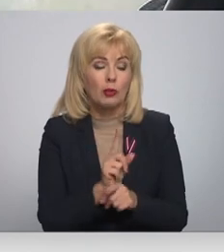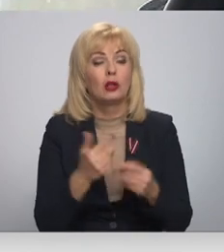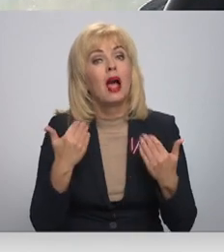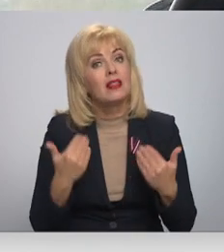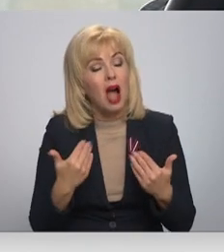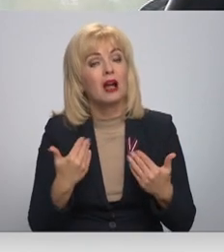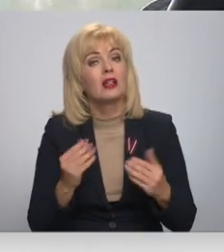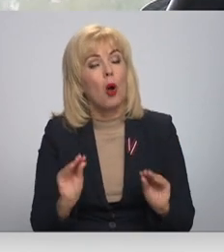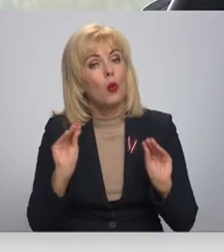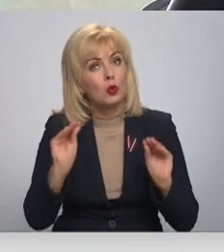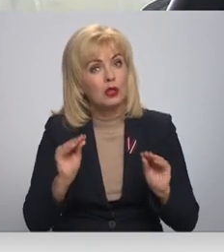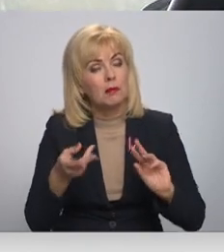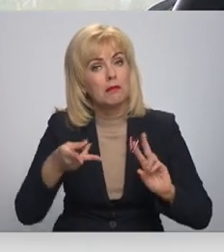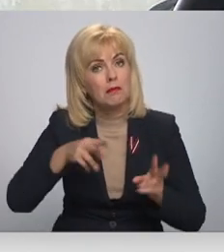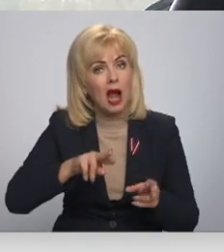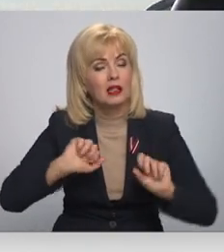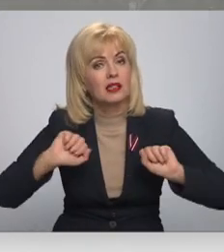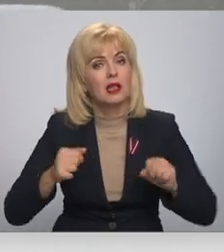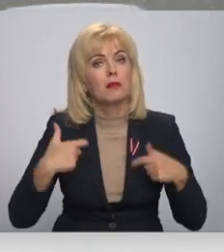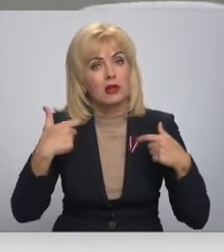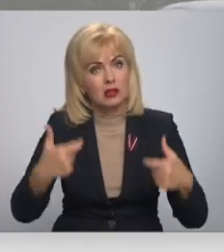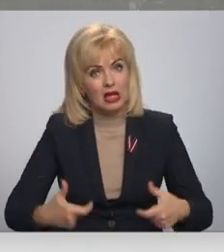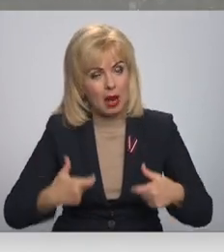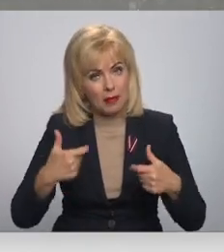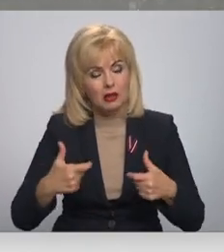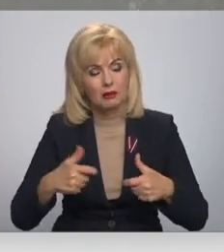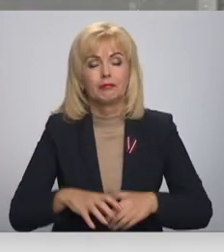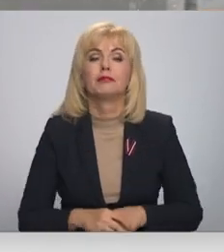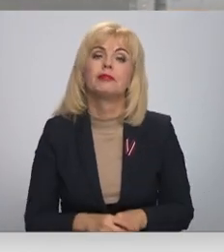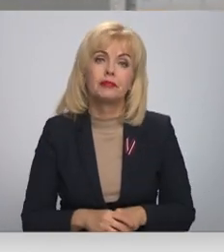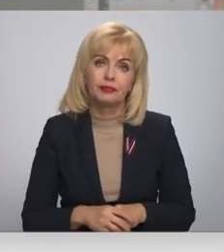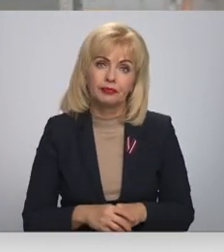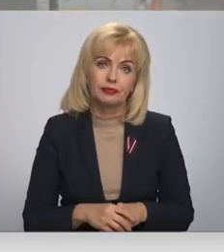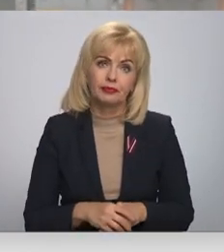tās jau tagad. Dāvids Frenefelds, Ivans Milovs, Latvijas televīzija.